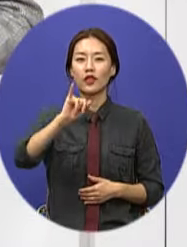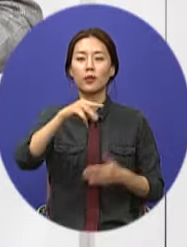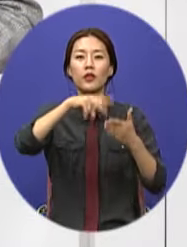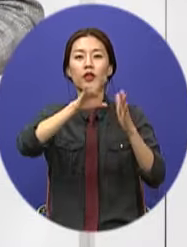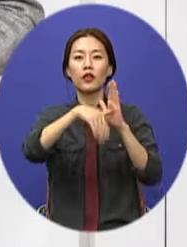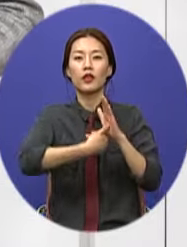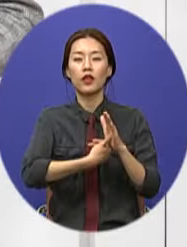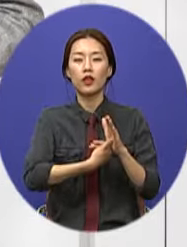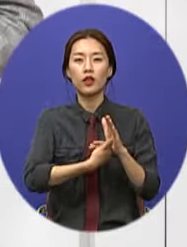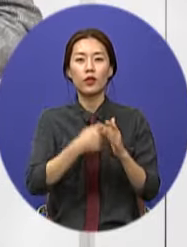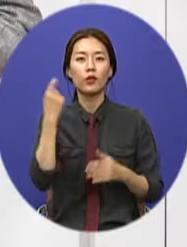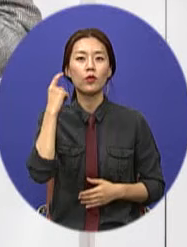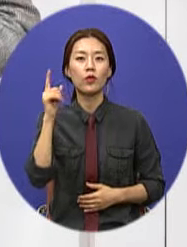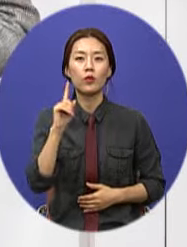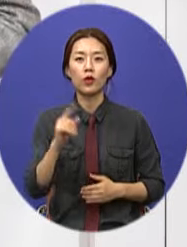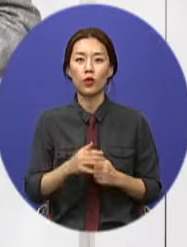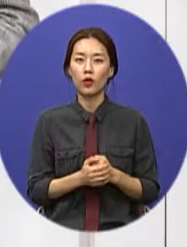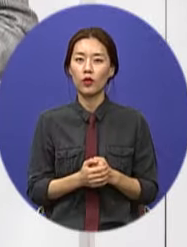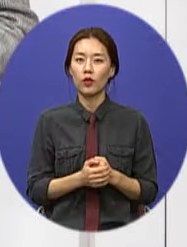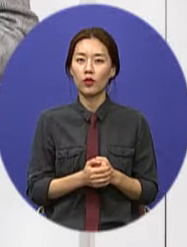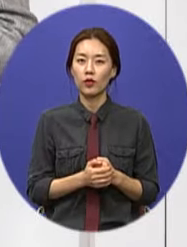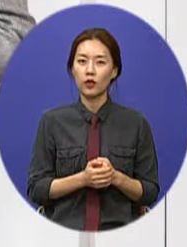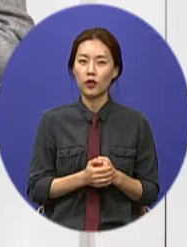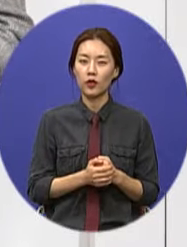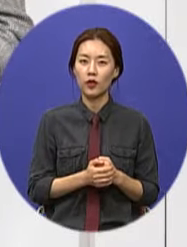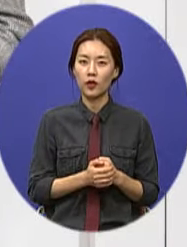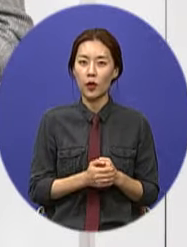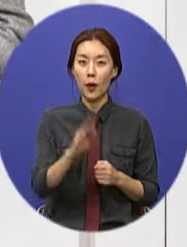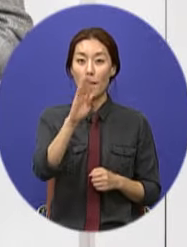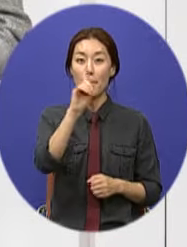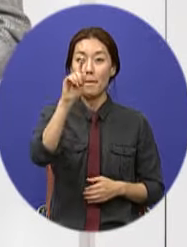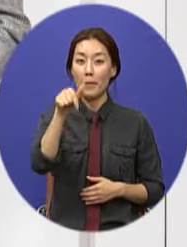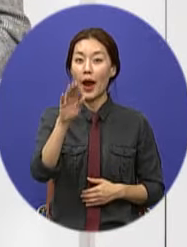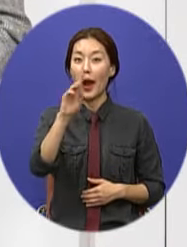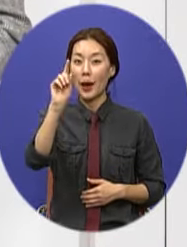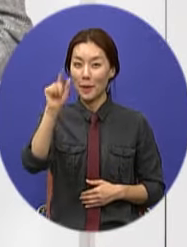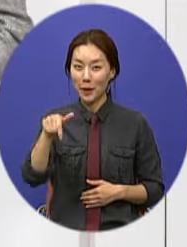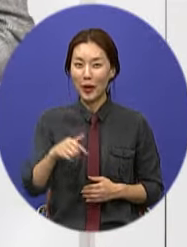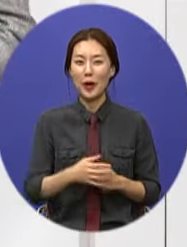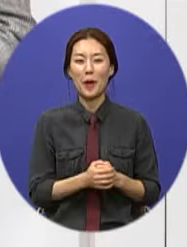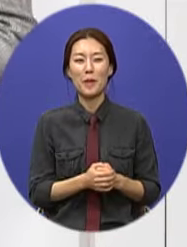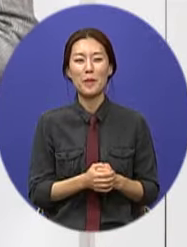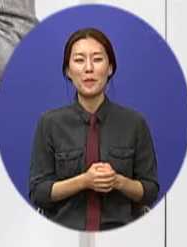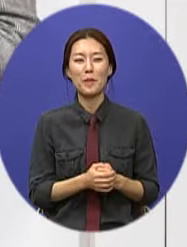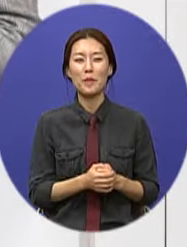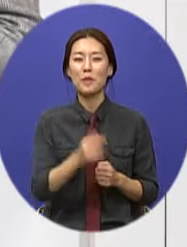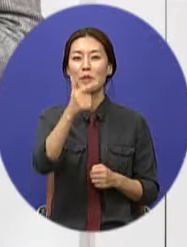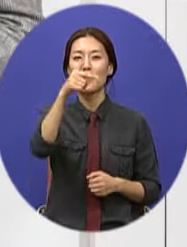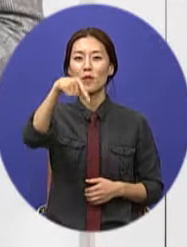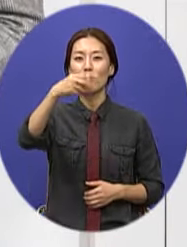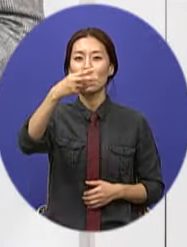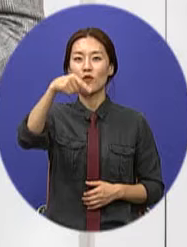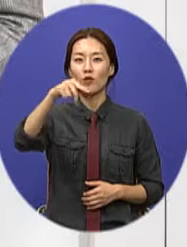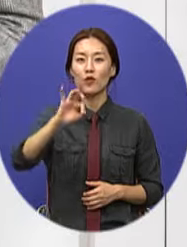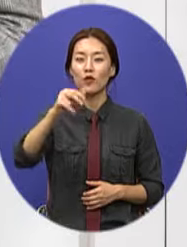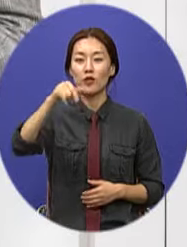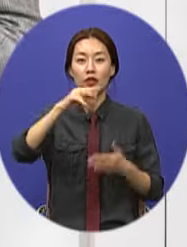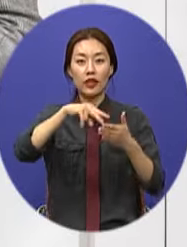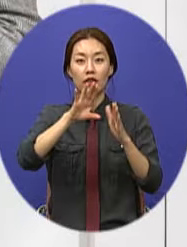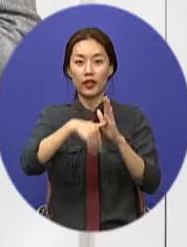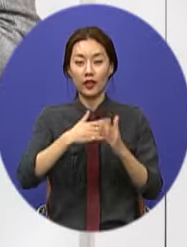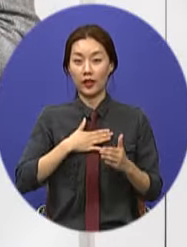누룽지. 누룽지 읽을 때 빡빡빡빡 긁어 가지고 먹는 거야. 아니. 응? 누룽지 읽을 때는 제가 해